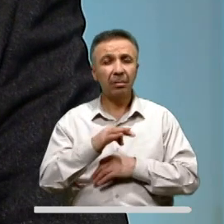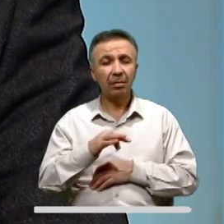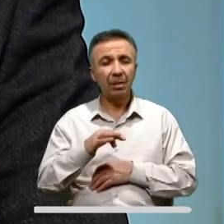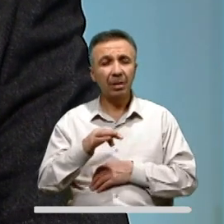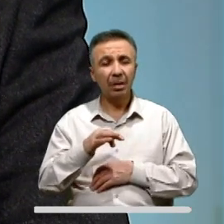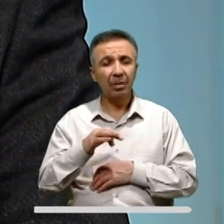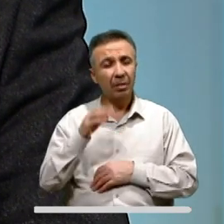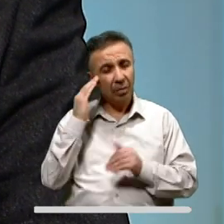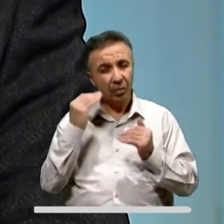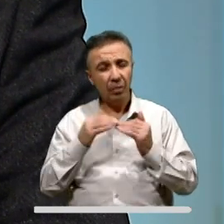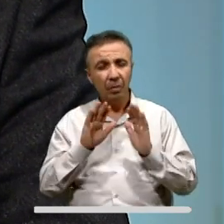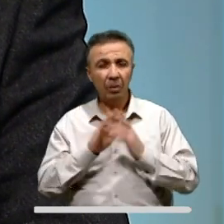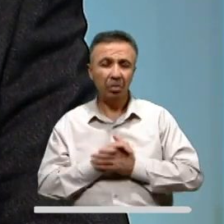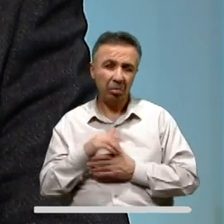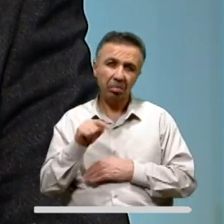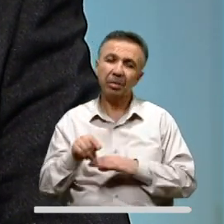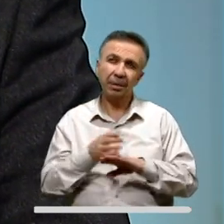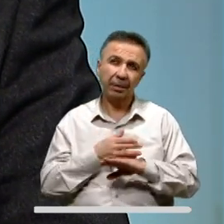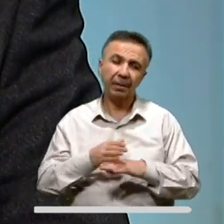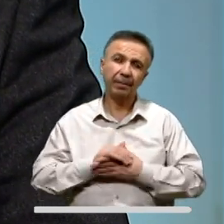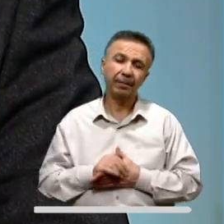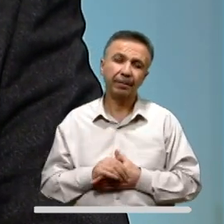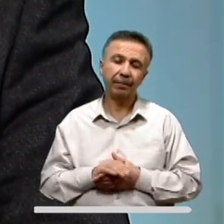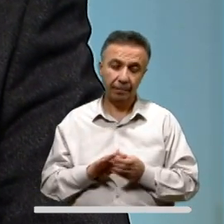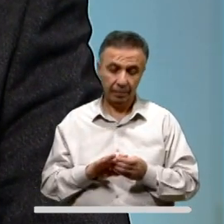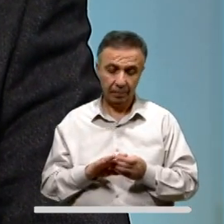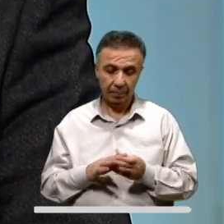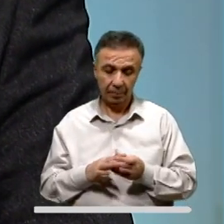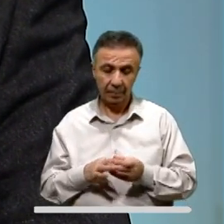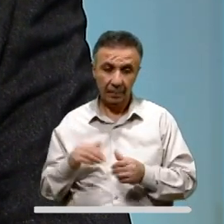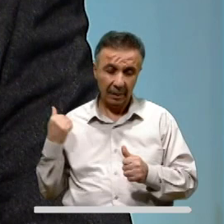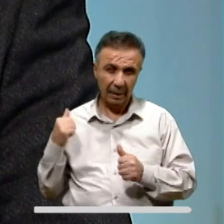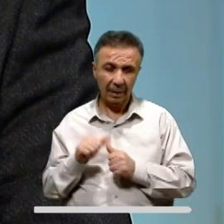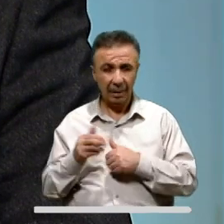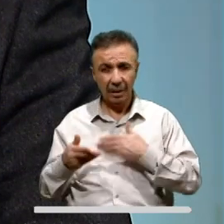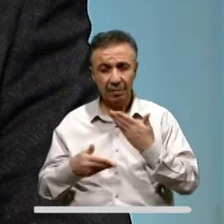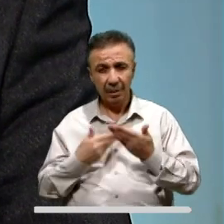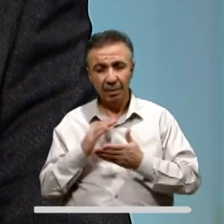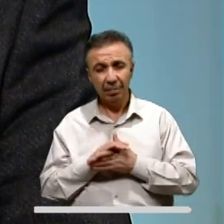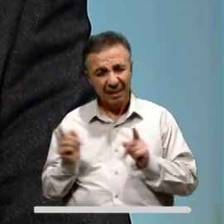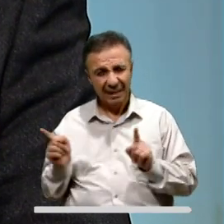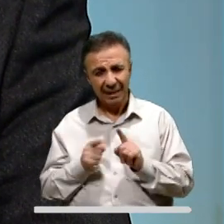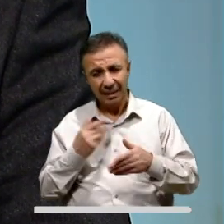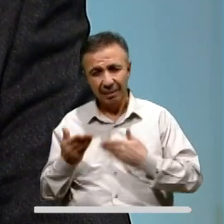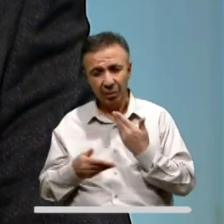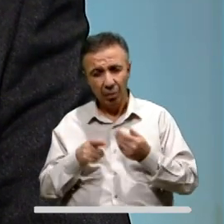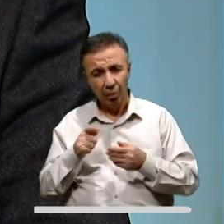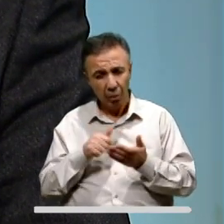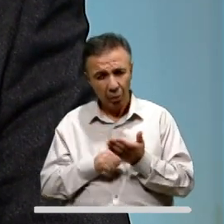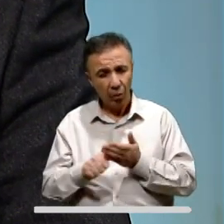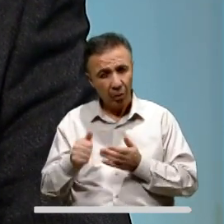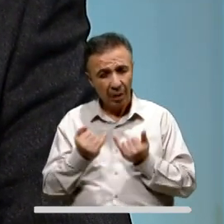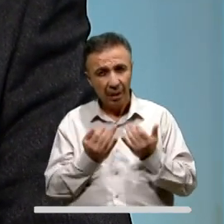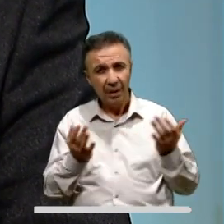muvafık. O açıdan tekrar özetlemek gerekirse, bütün kardeşlerimiz müsterih olsun ki,